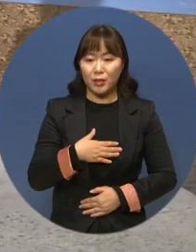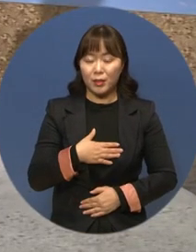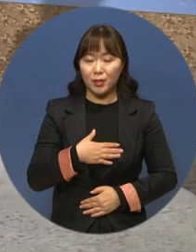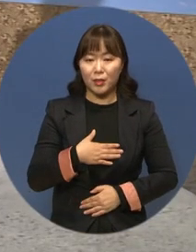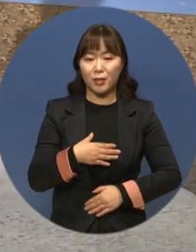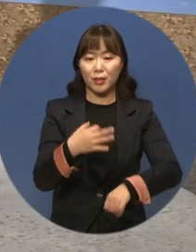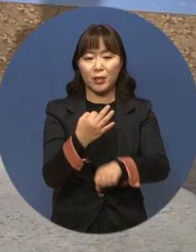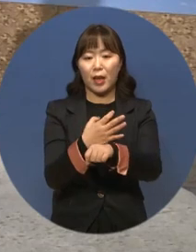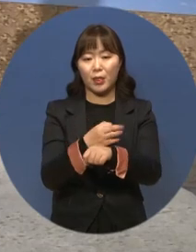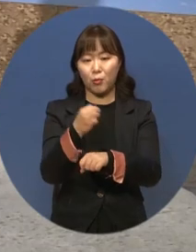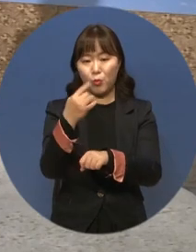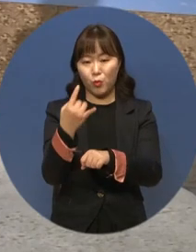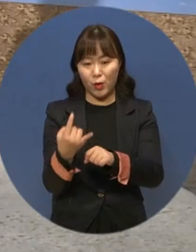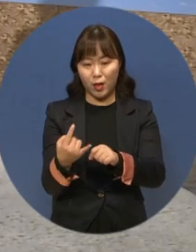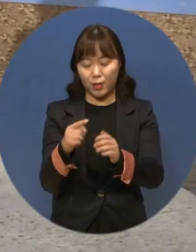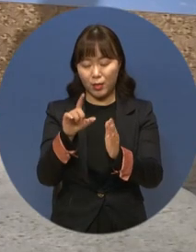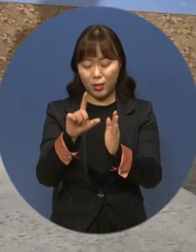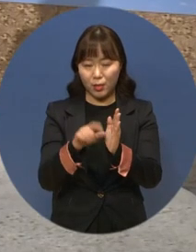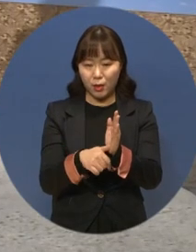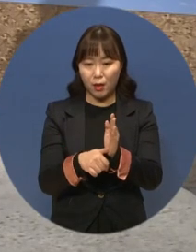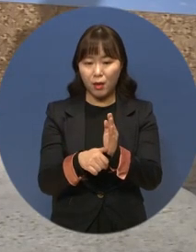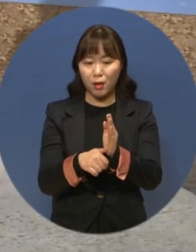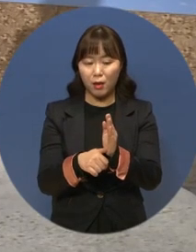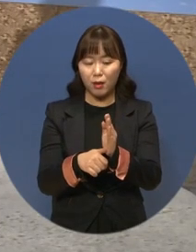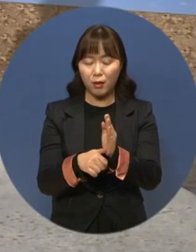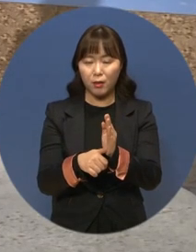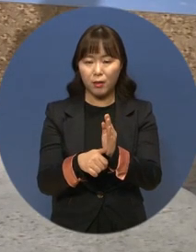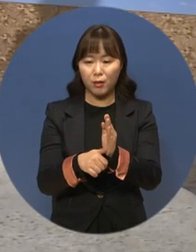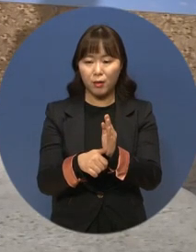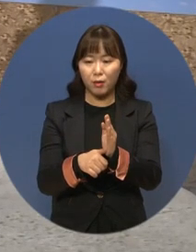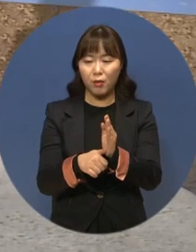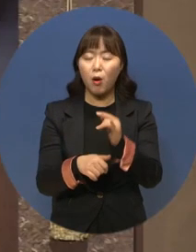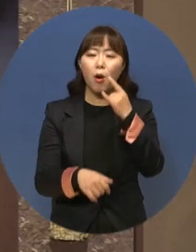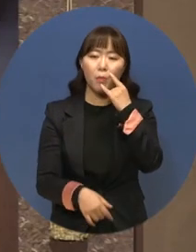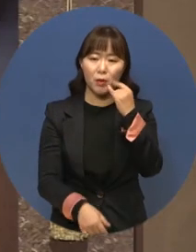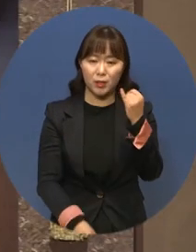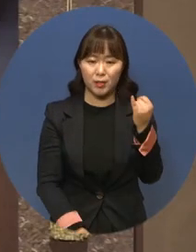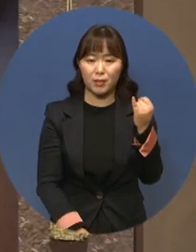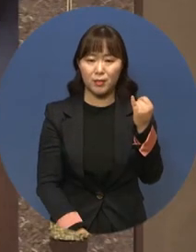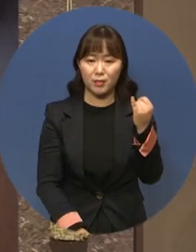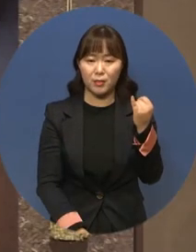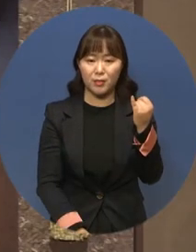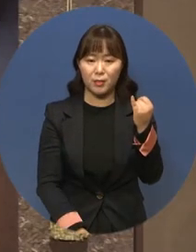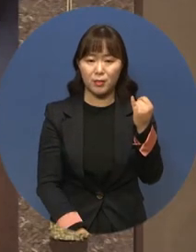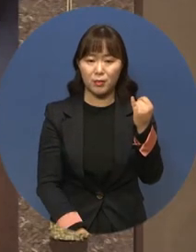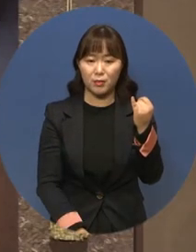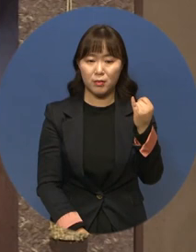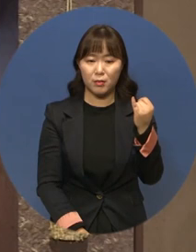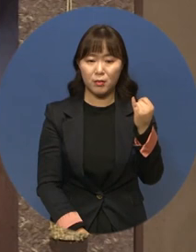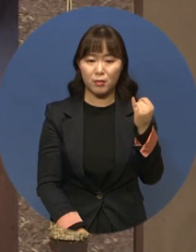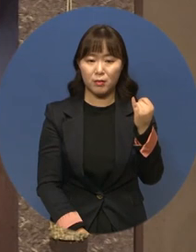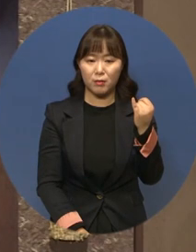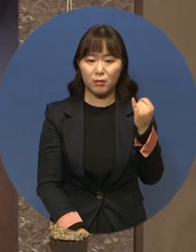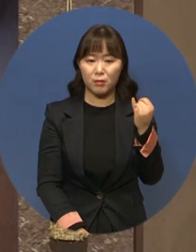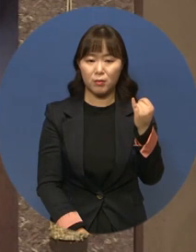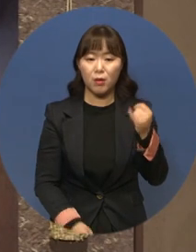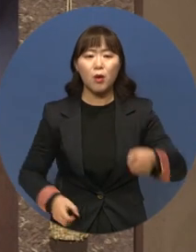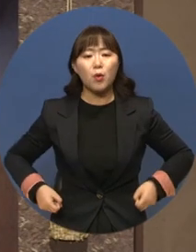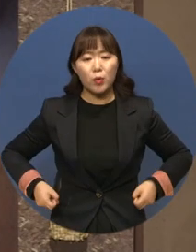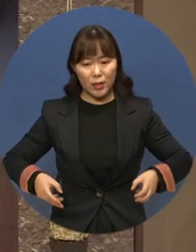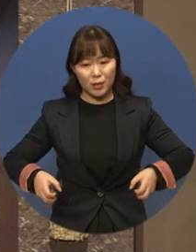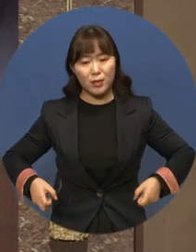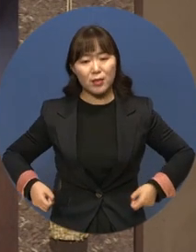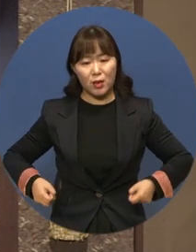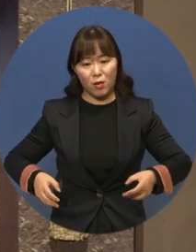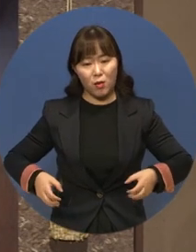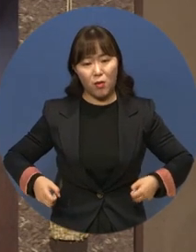그 간담회 하는 중에 그 어머니들 와상 휠체어